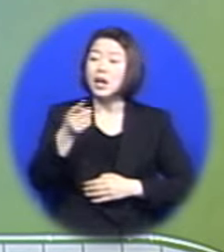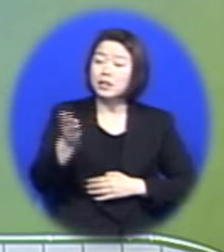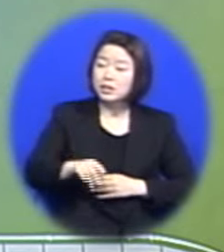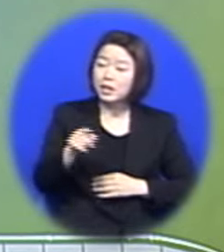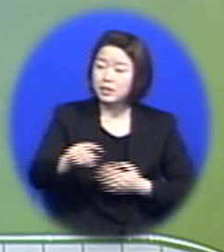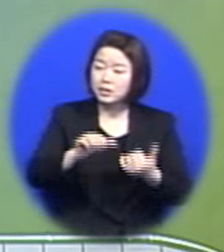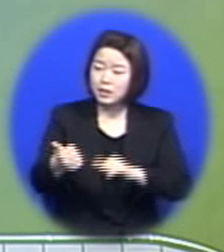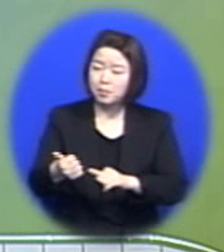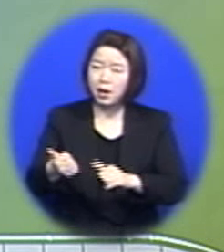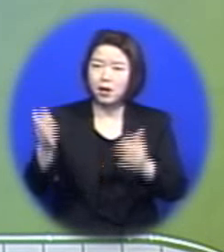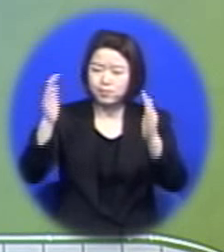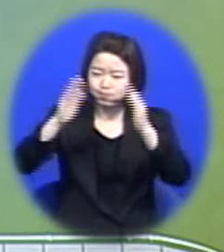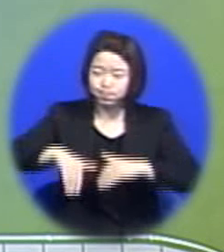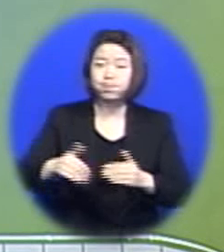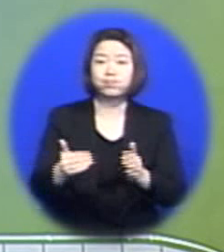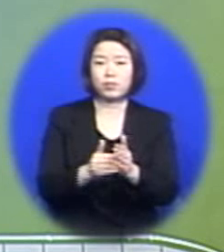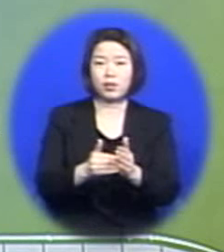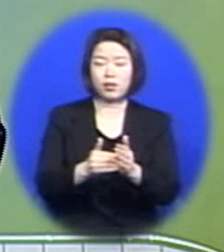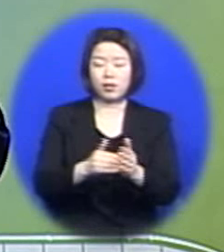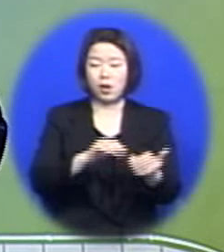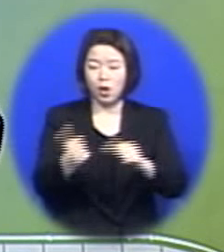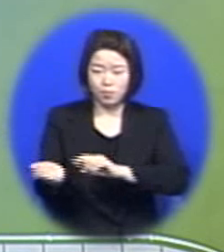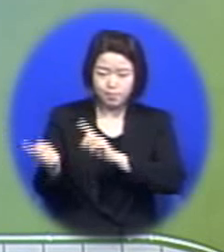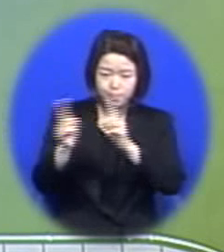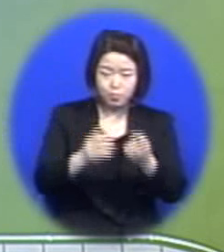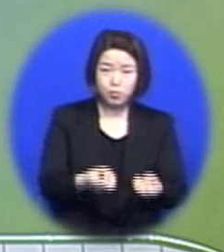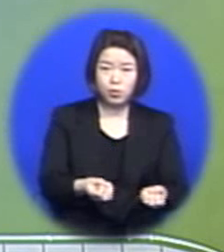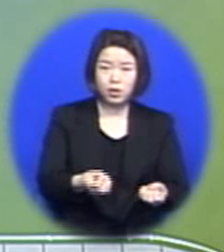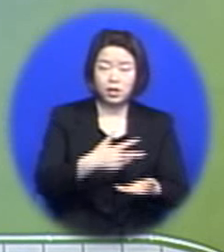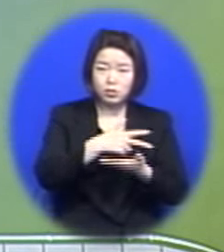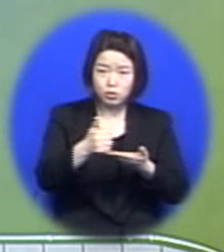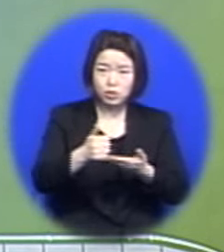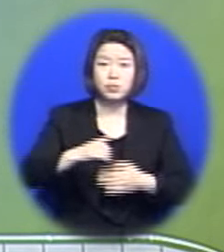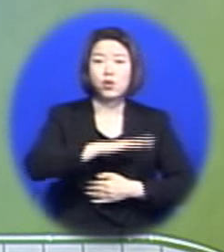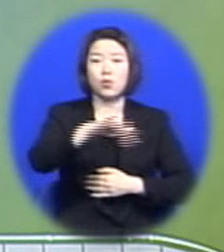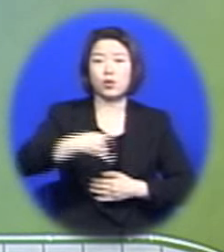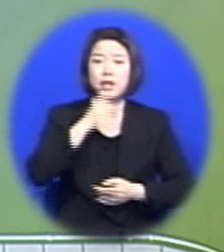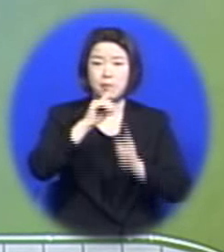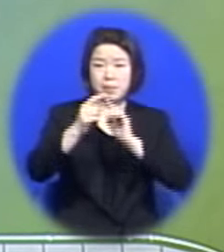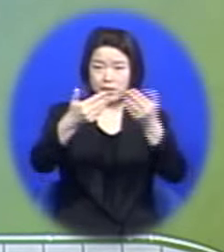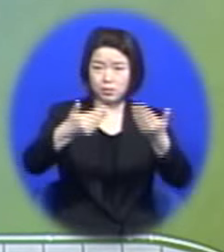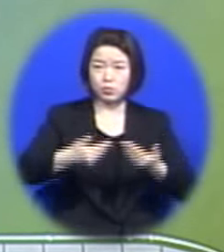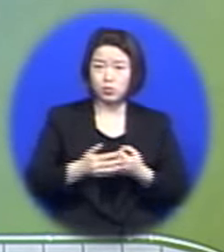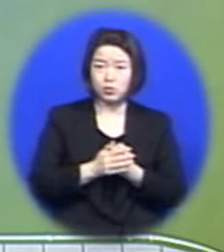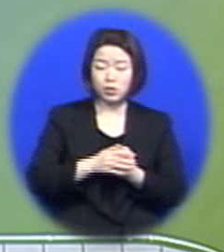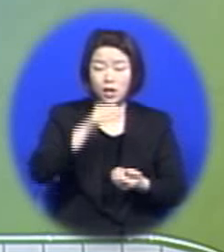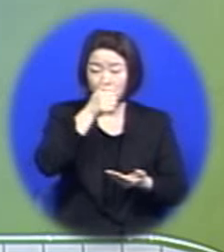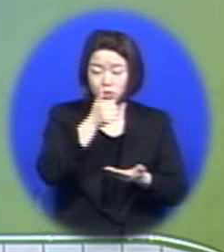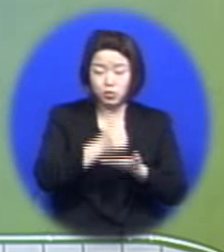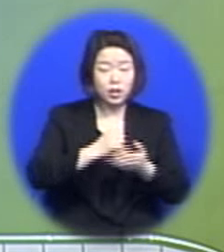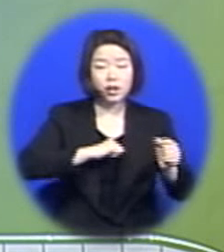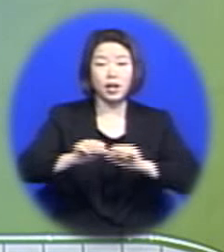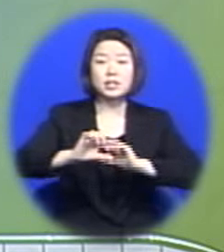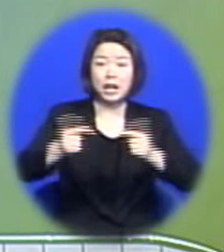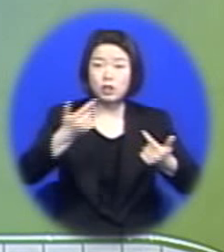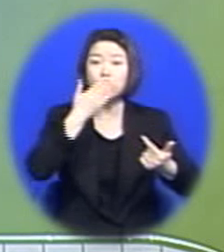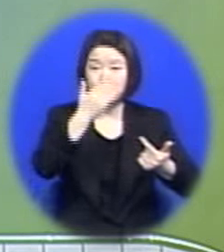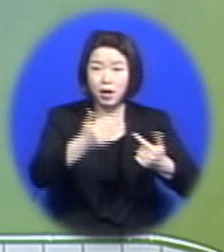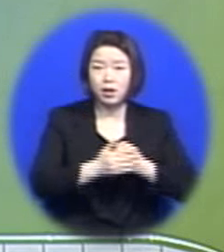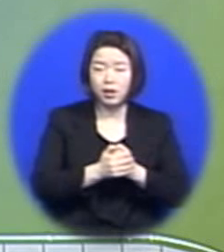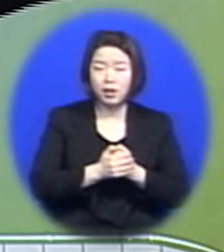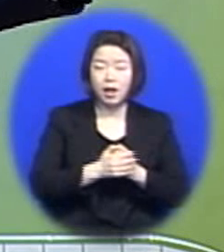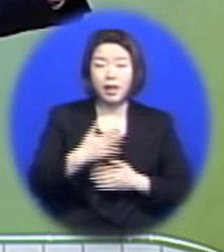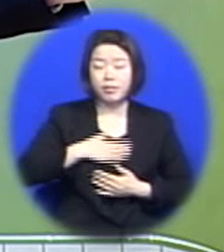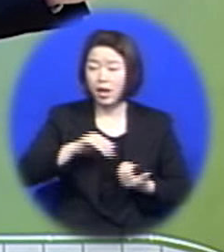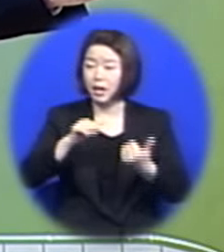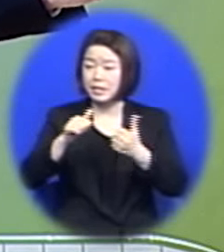꺾어졌어요. 부활의 주님은 우리에게 말씀하십니다. 죄 안 지을 수 있어. 내가